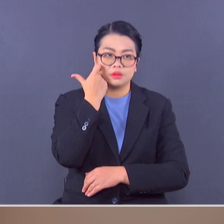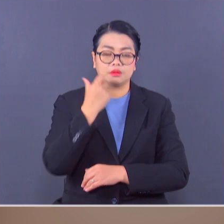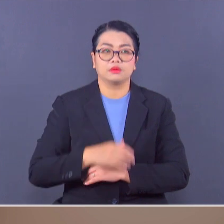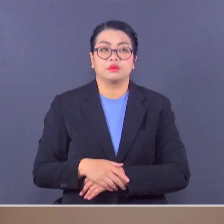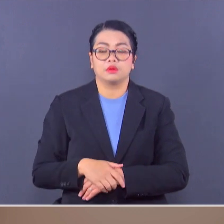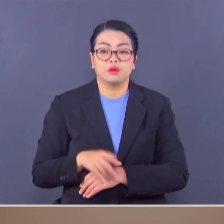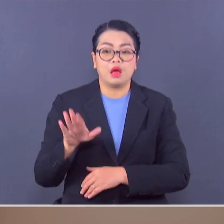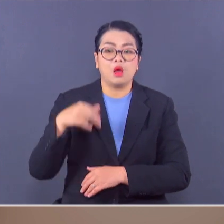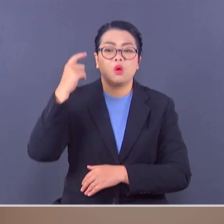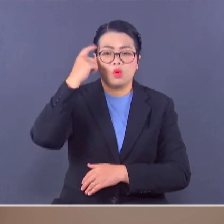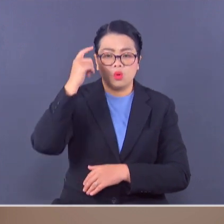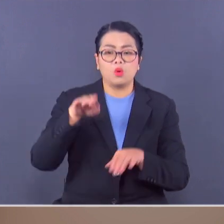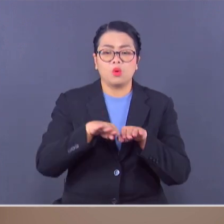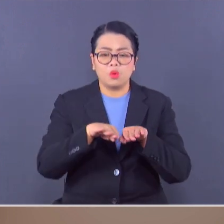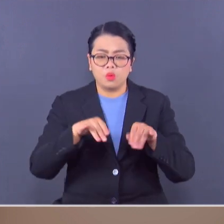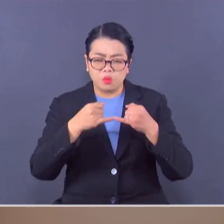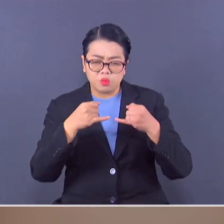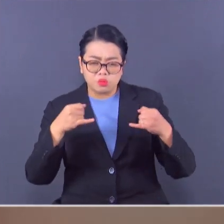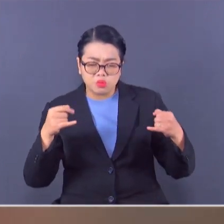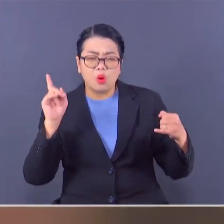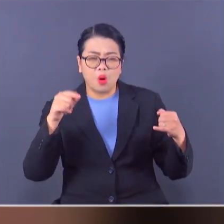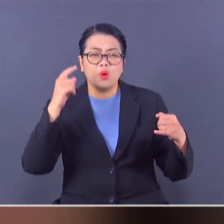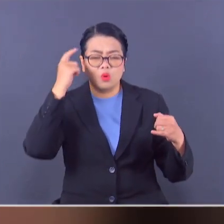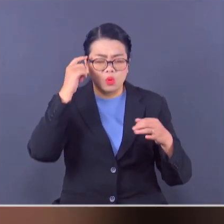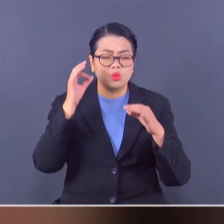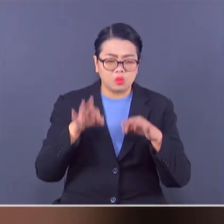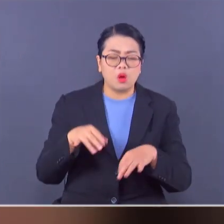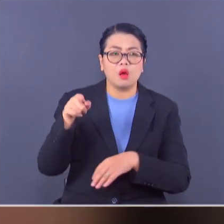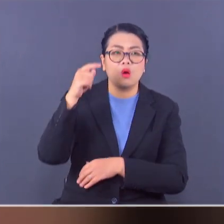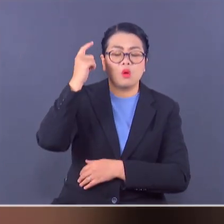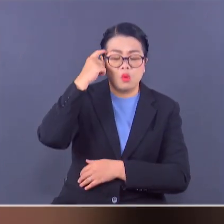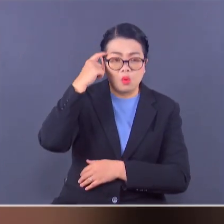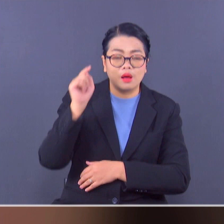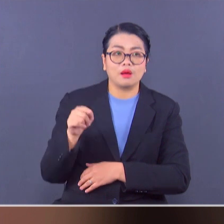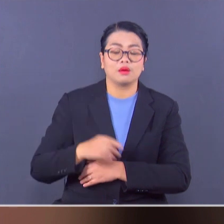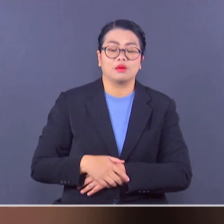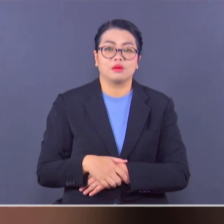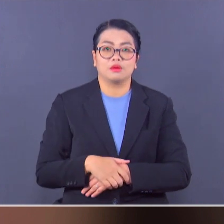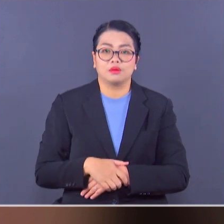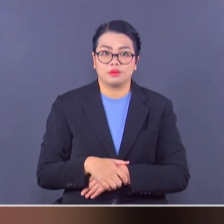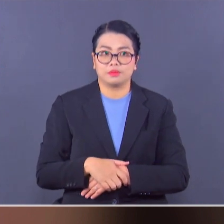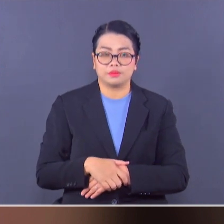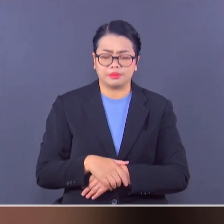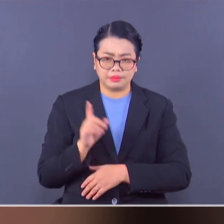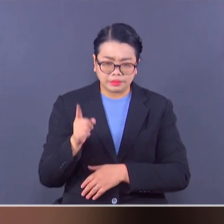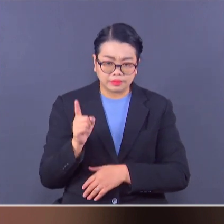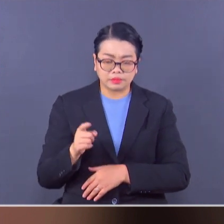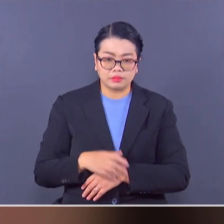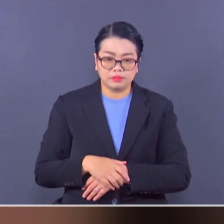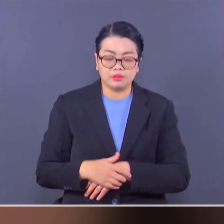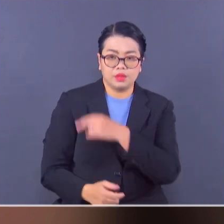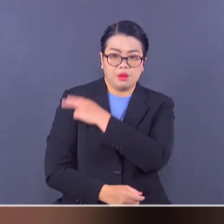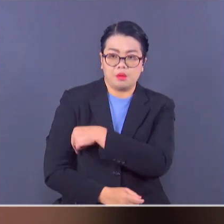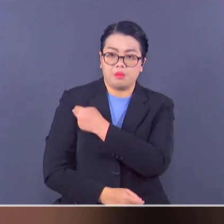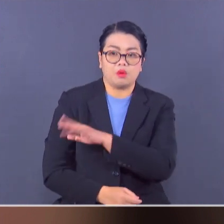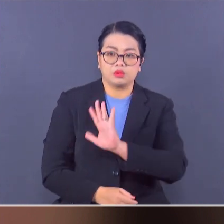แม้จะทราบขีดเส้นใ้นะคผชมนะตัสนใจ ใช้บริการ แม้จะทราบ วาจิ ๆ แล้วไม่ใช่หมอ